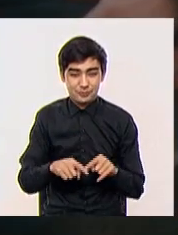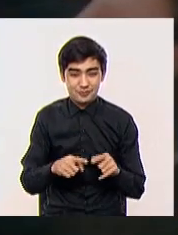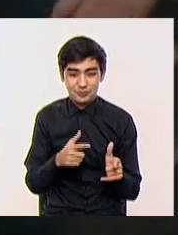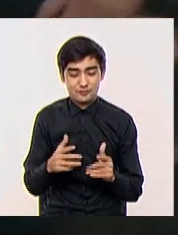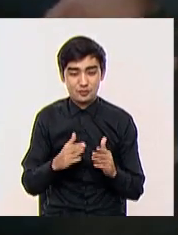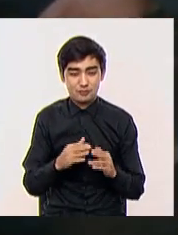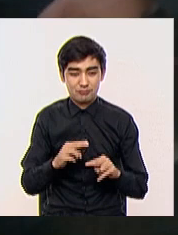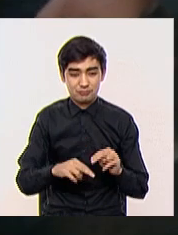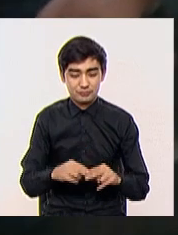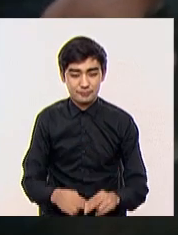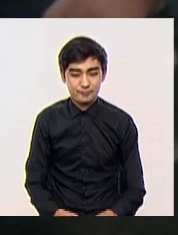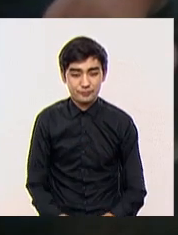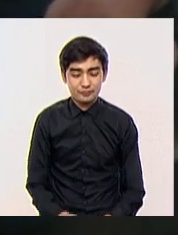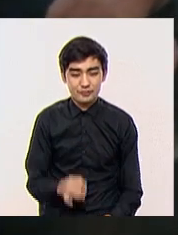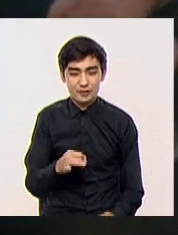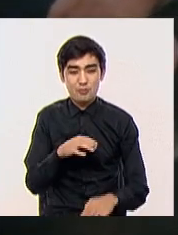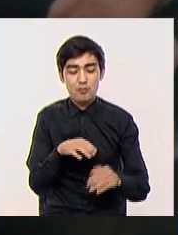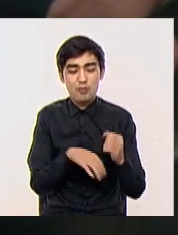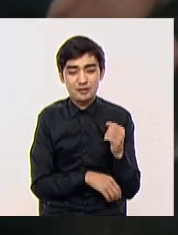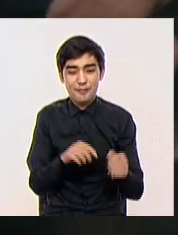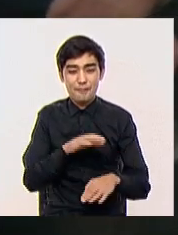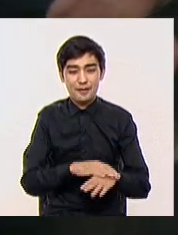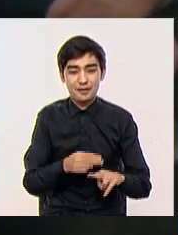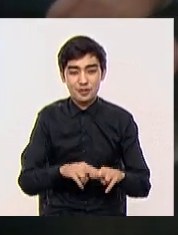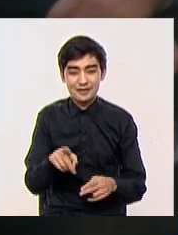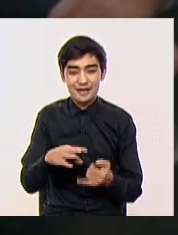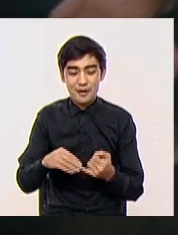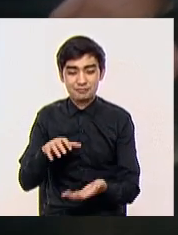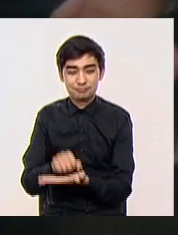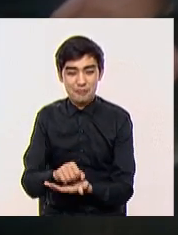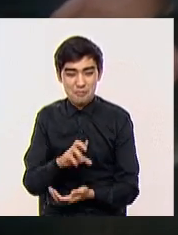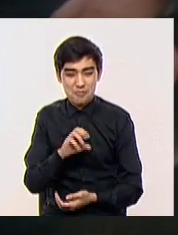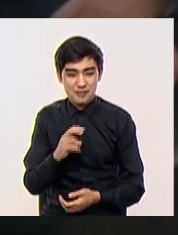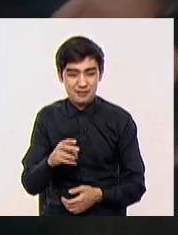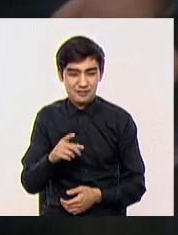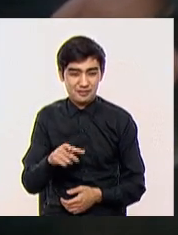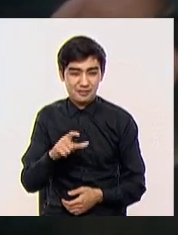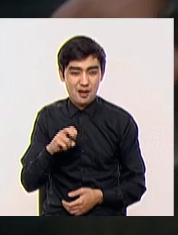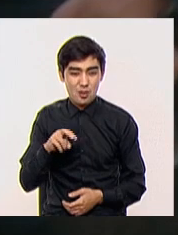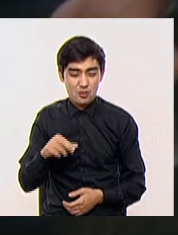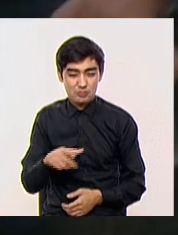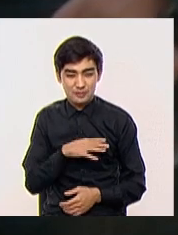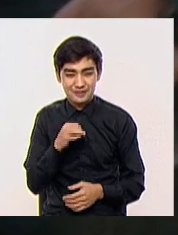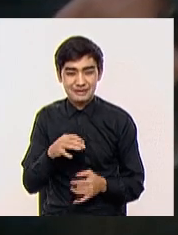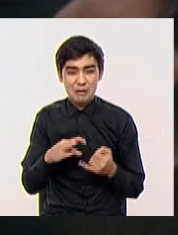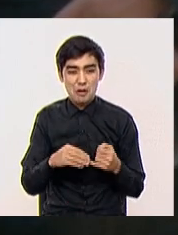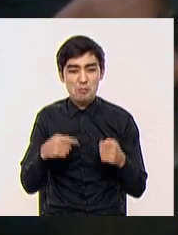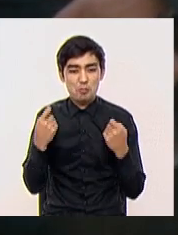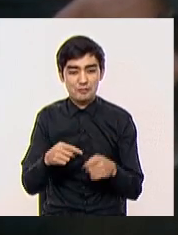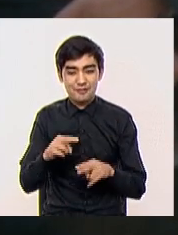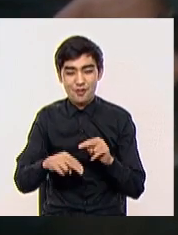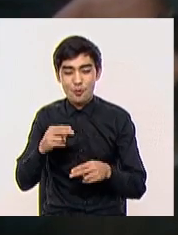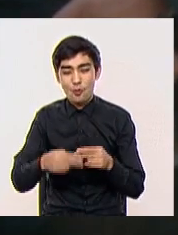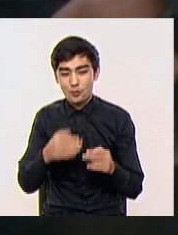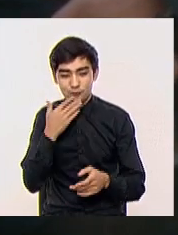этого банк, у которого было в залоге земля, продает отдельно землю, только землю, не объект незавершенного